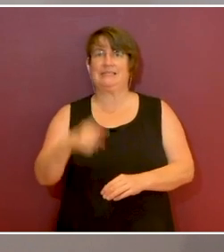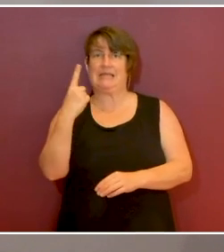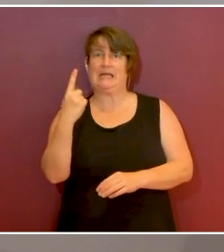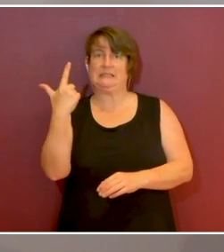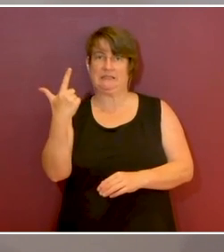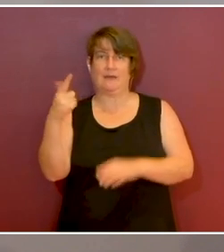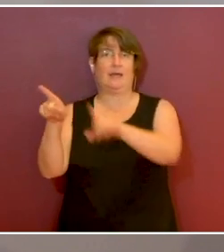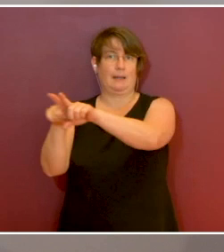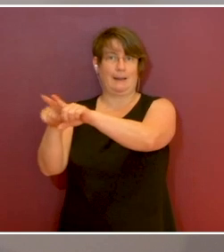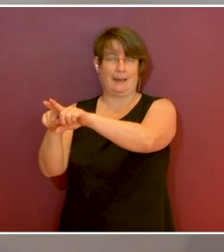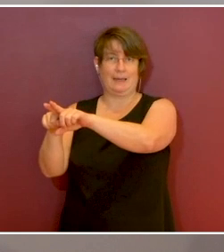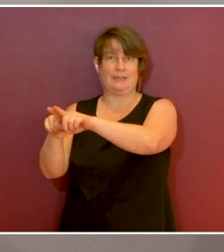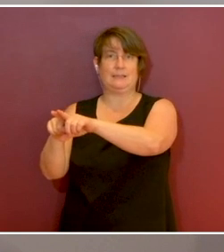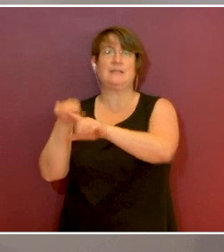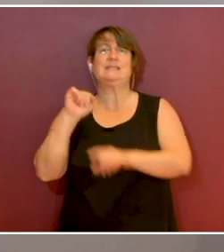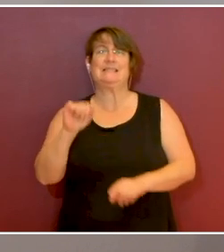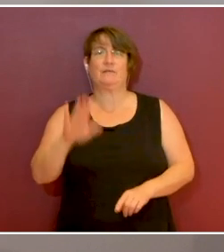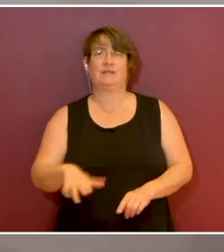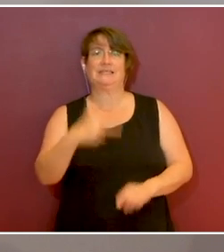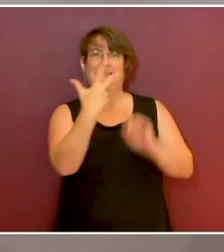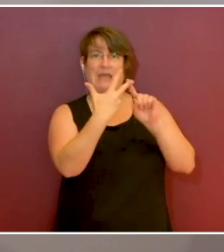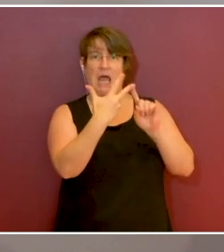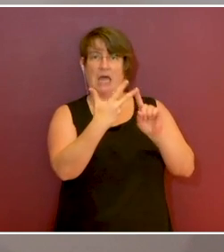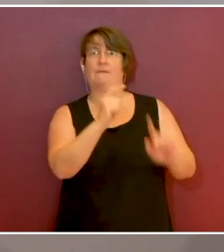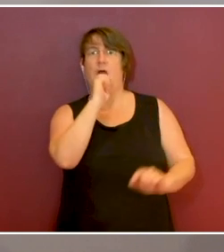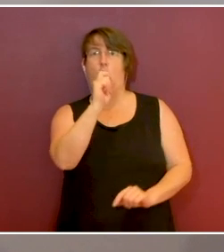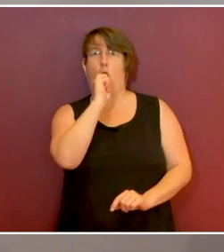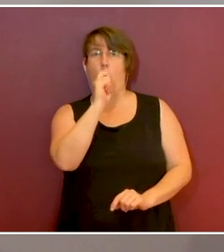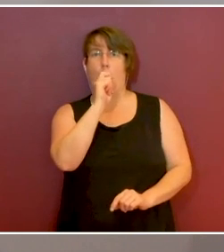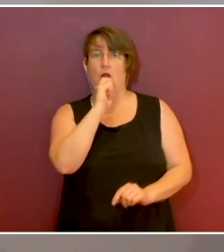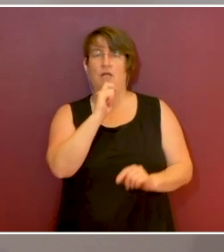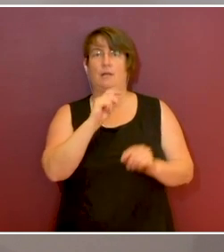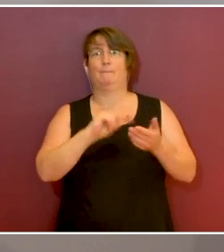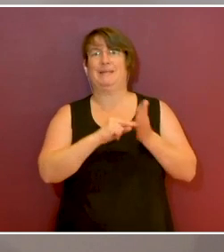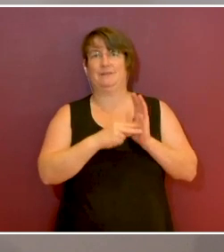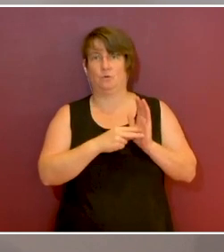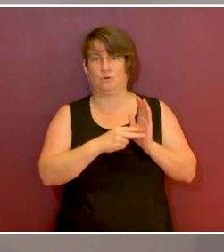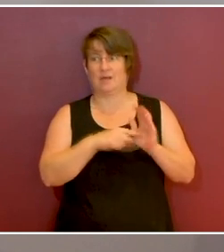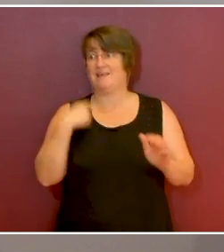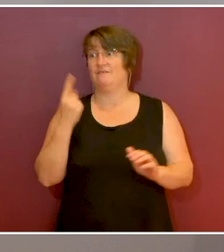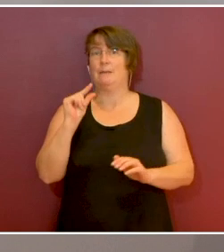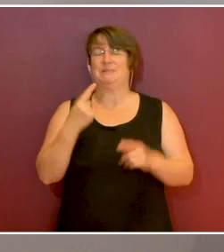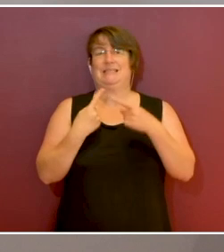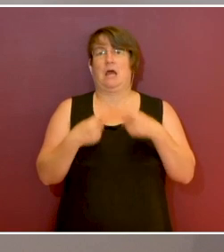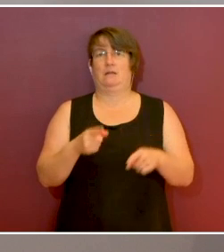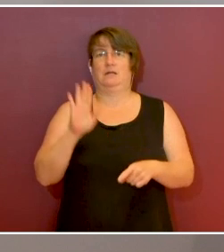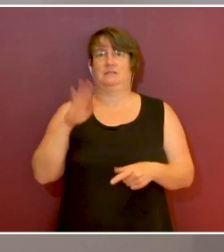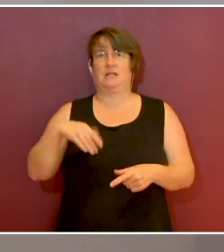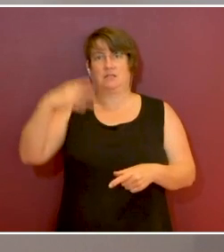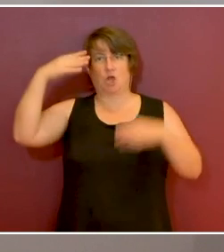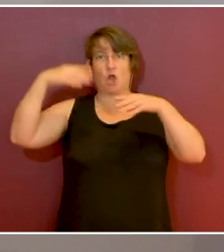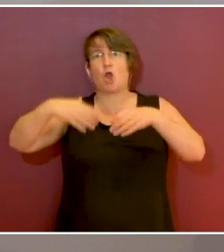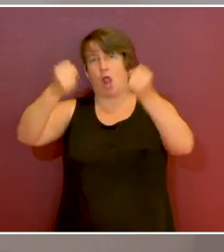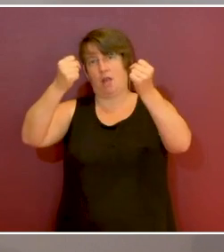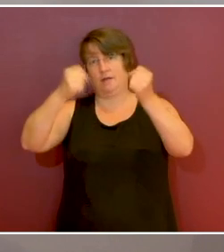Kids 3 war diese Lolli-Abstrich-Methode, wobei wir das ein bisschen anders machen als in Köln. Also wir haben den